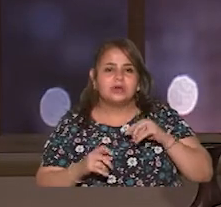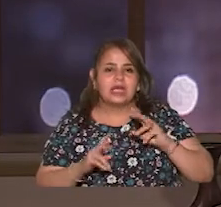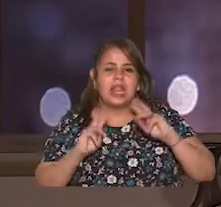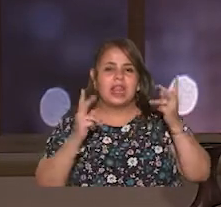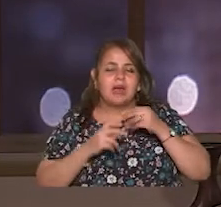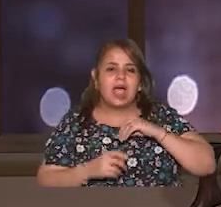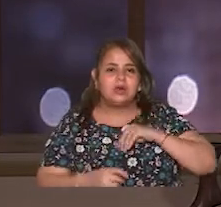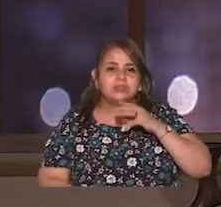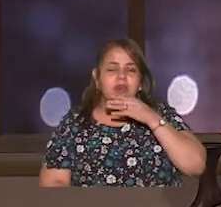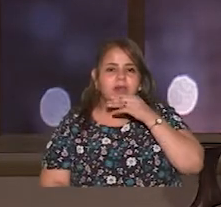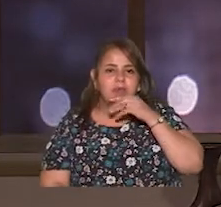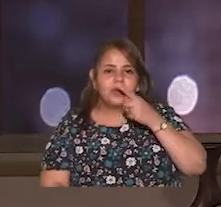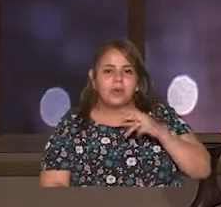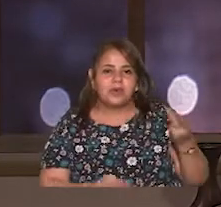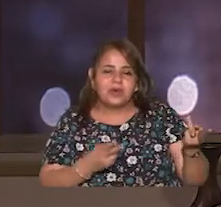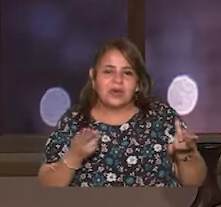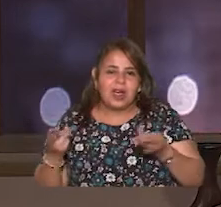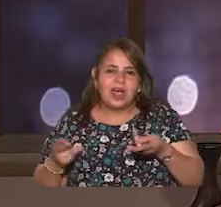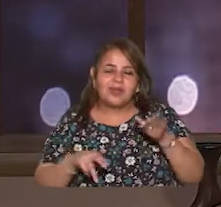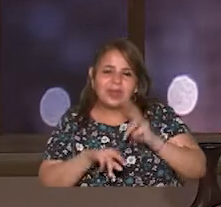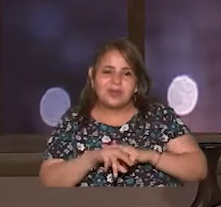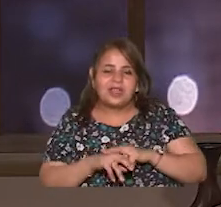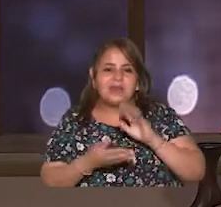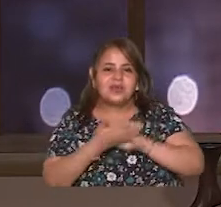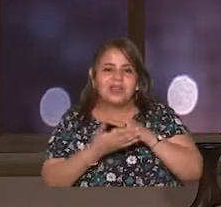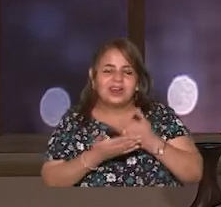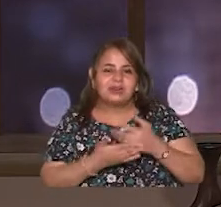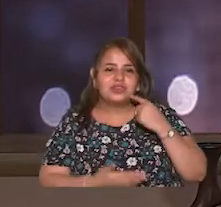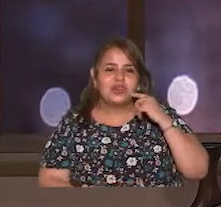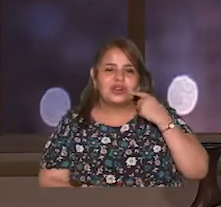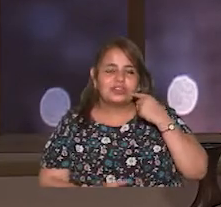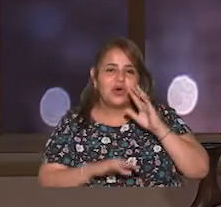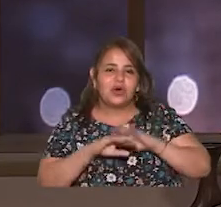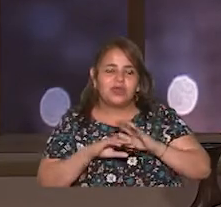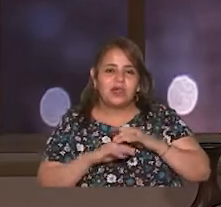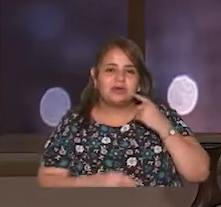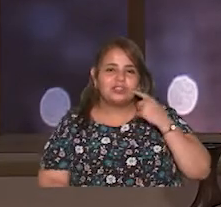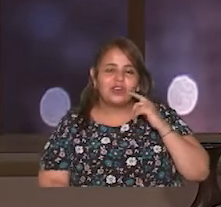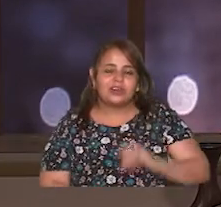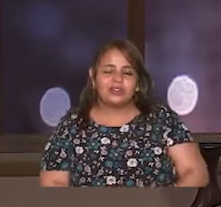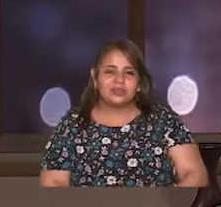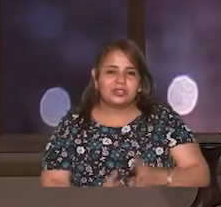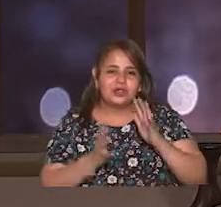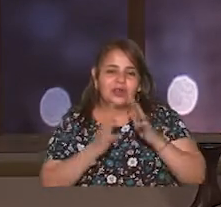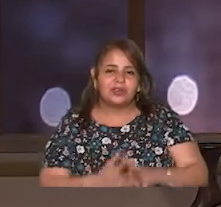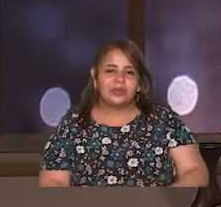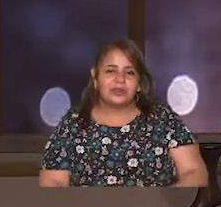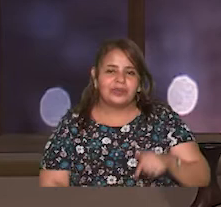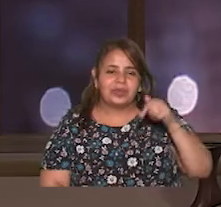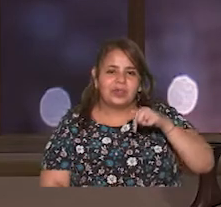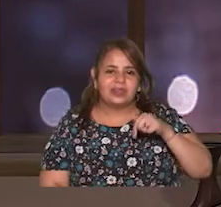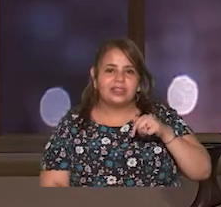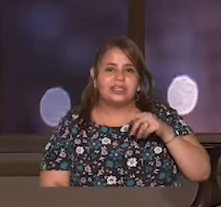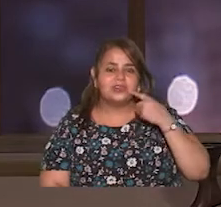مصر. وبرحب كمان بأستاذة كريستينا من خدام الإشارة. هننتظر تعليقاتكم